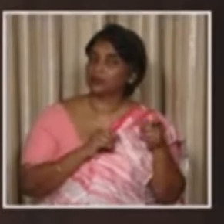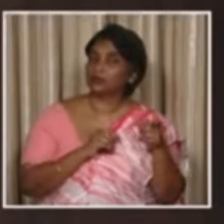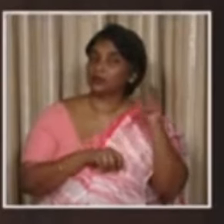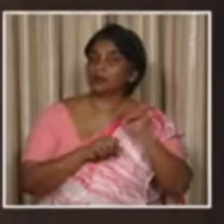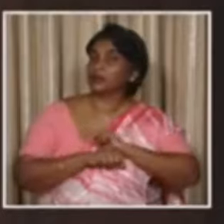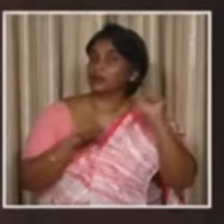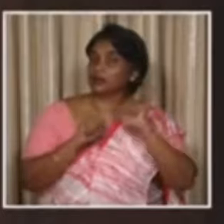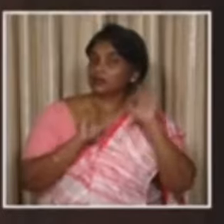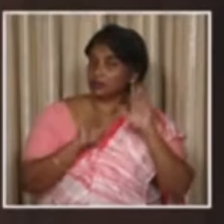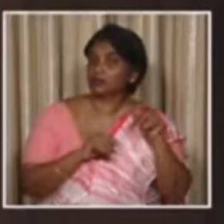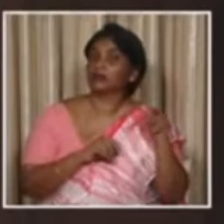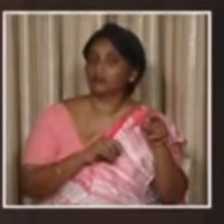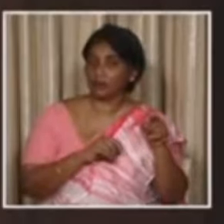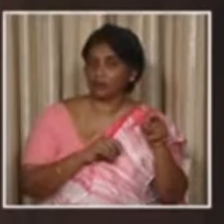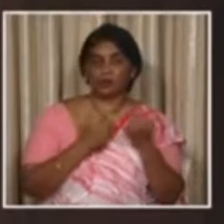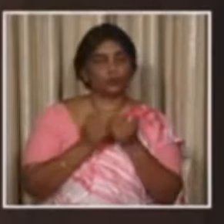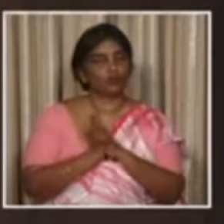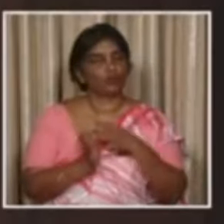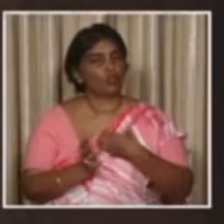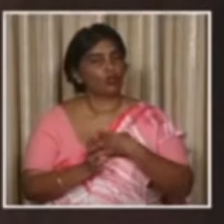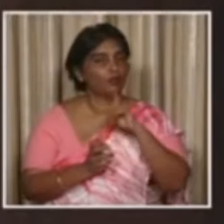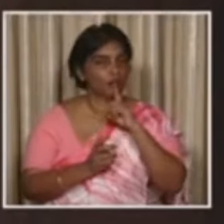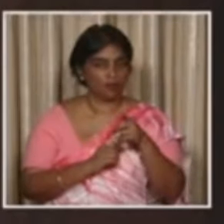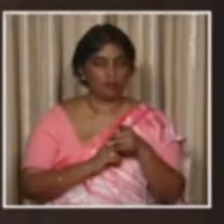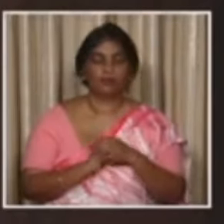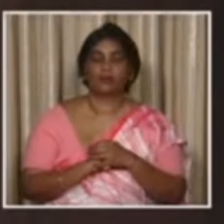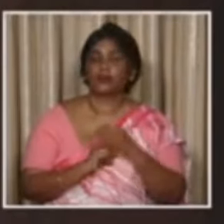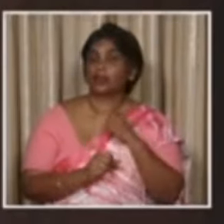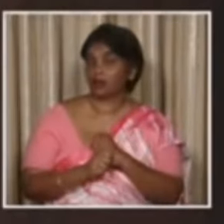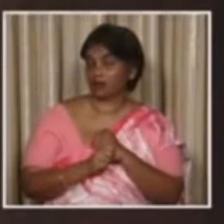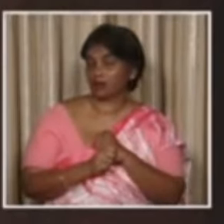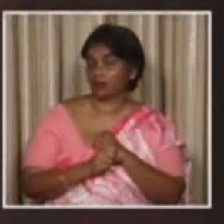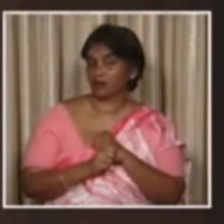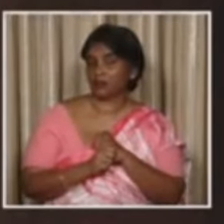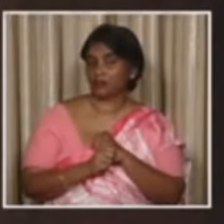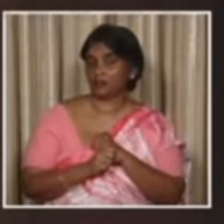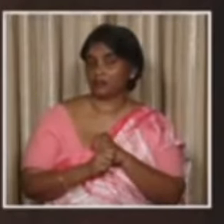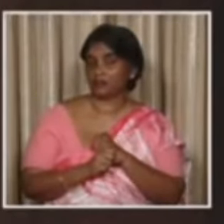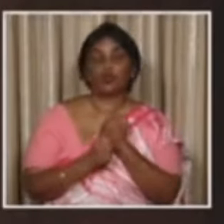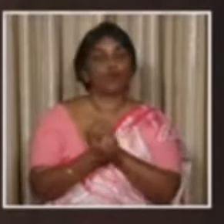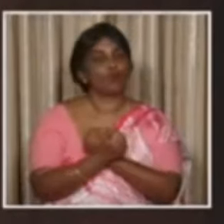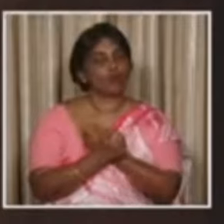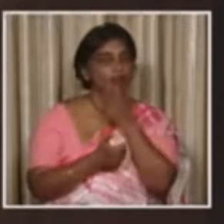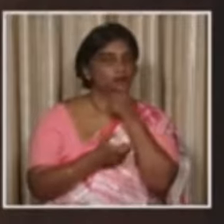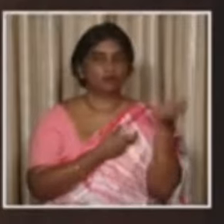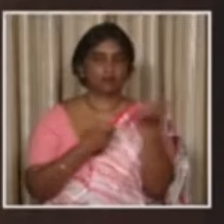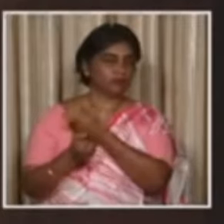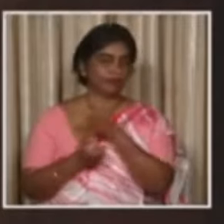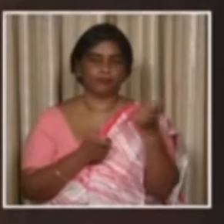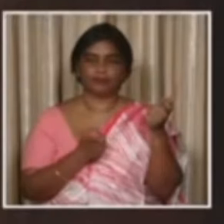ඇවිල්ලා උද්ඝෝෂණය කරනකොට එයාය තමන්ගේ දුක කියනකොට ආණ්ඩුවේ පොලිසිය ජල ප්‍රහාර ගහලා